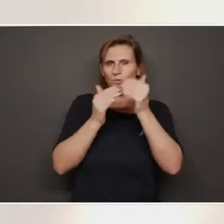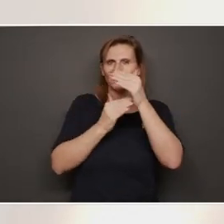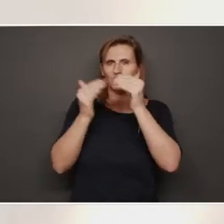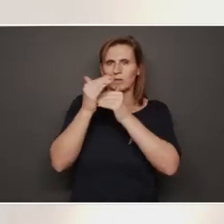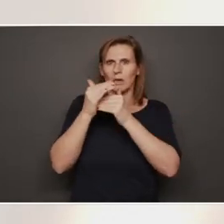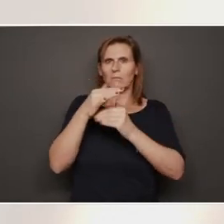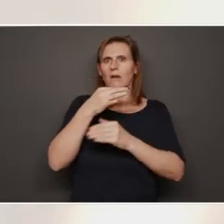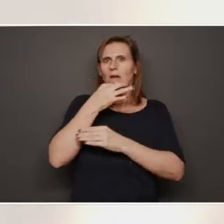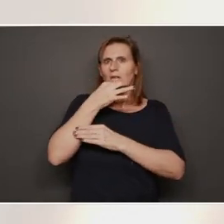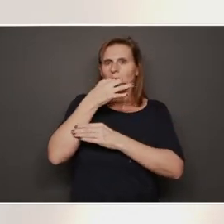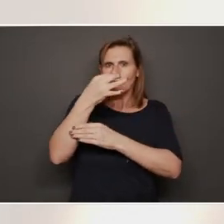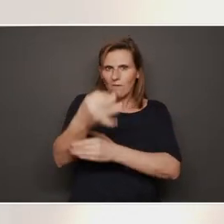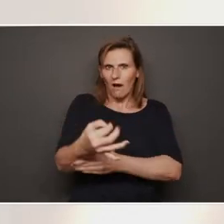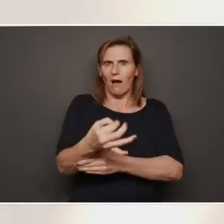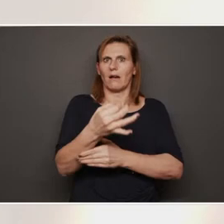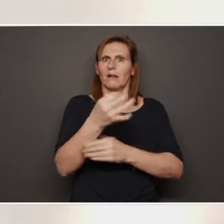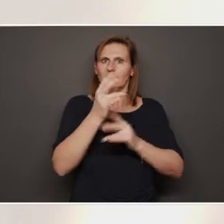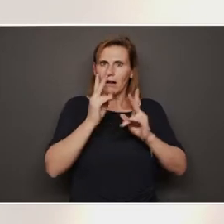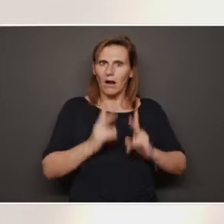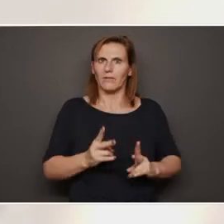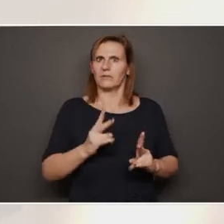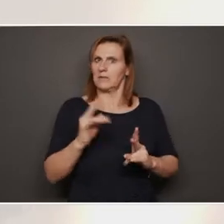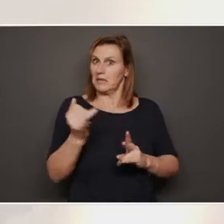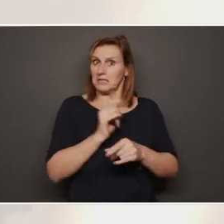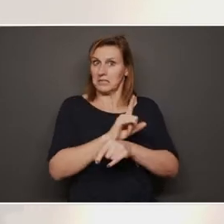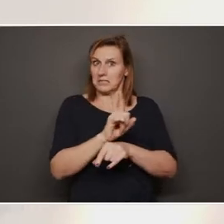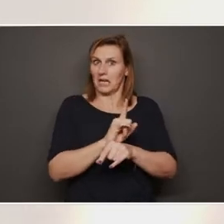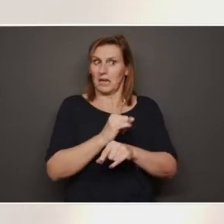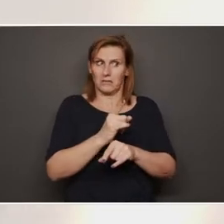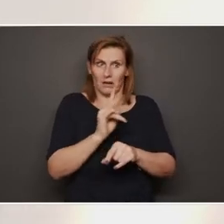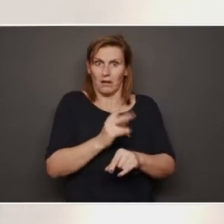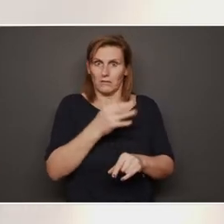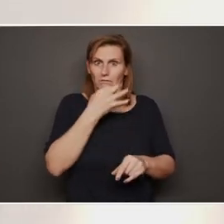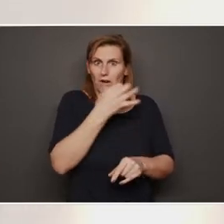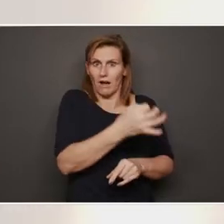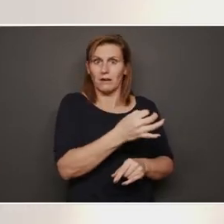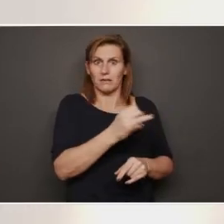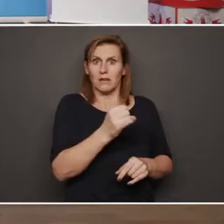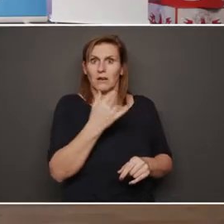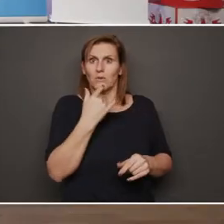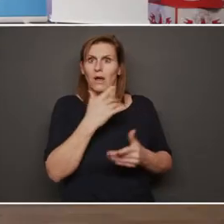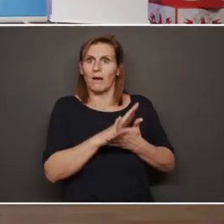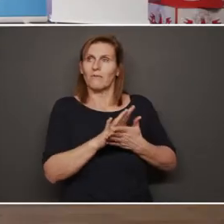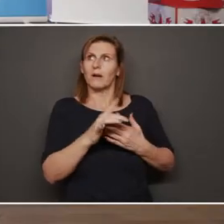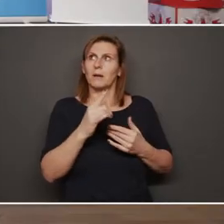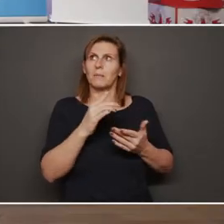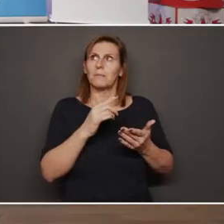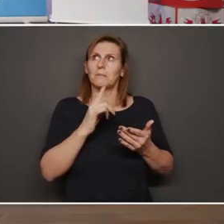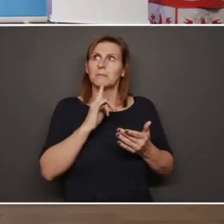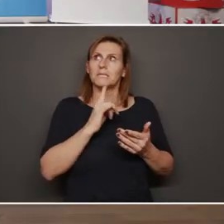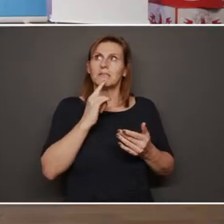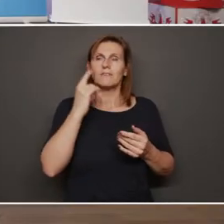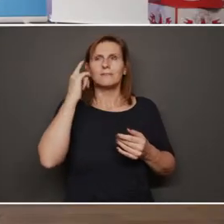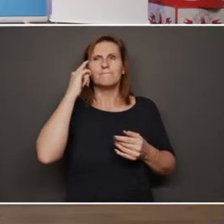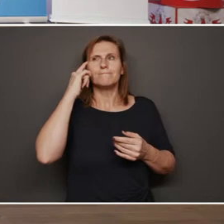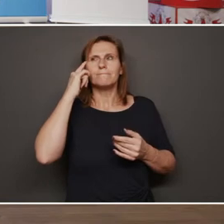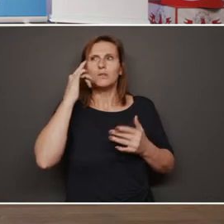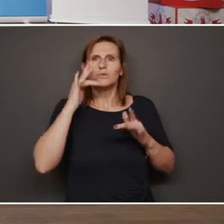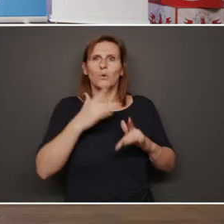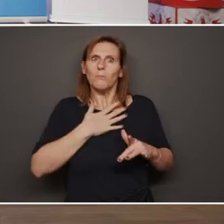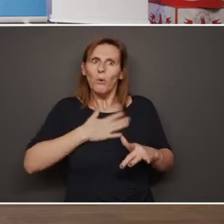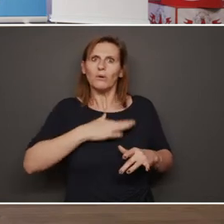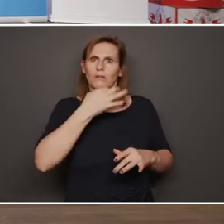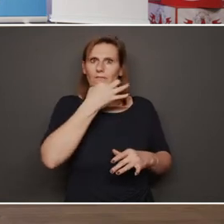die gestellt werden wollen oder die gestellt werden müssen. Oder die einfach drücken sozusagen. Ja, genau.